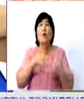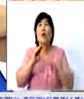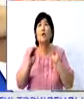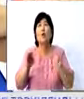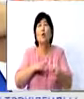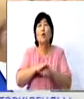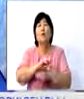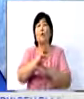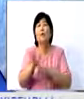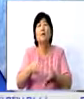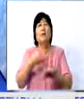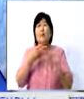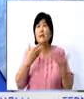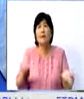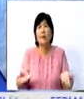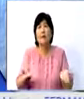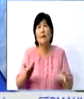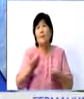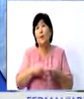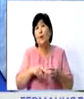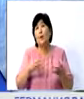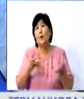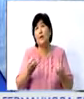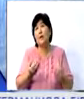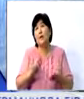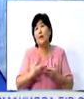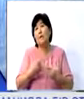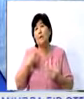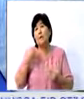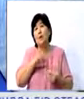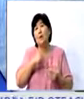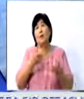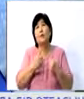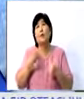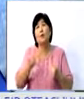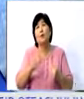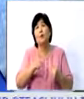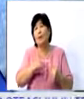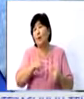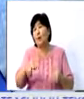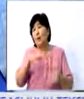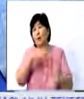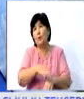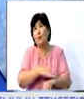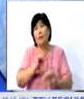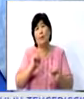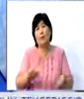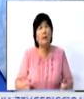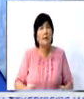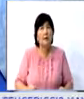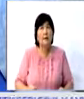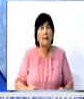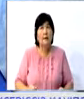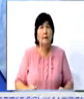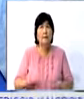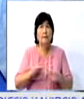толығымен қамтамасыз етілмеген. Ол енді кемінде менің есебім бойынша ол 90-ға кетіп қалуы мүмкін.